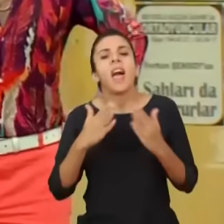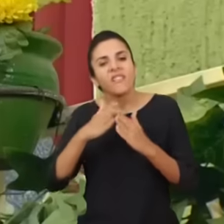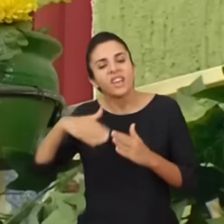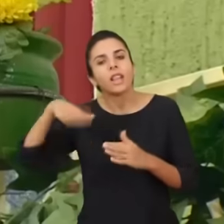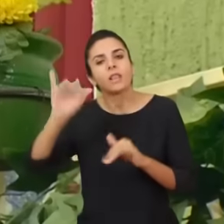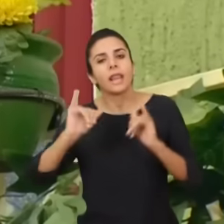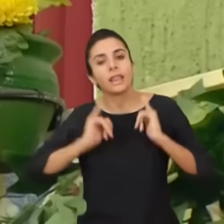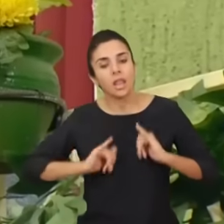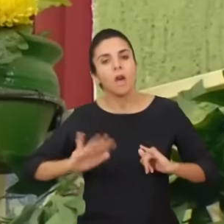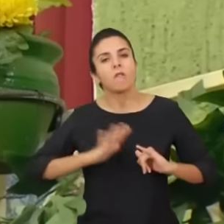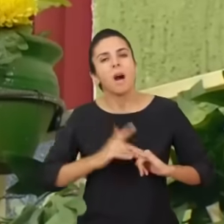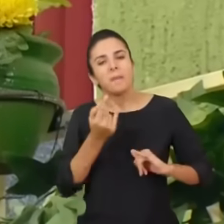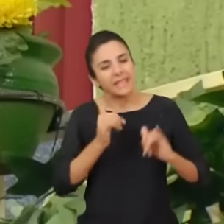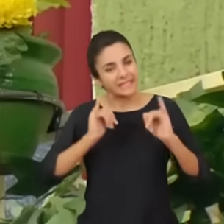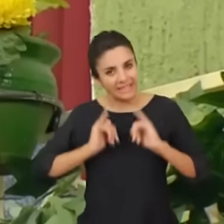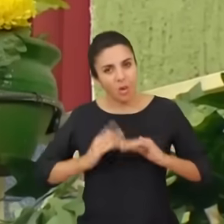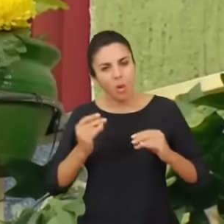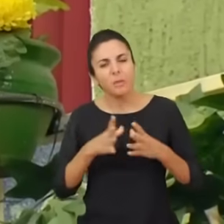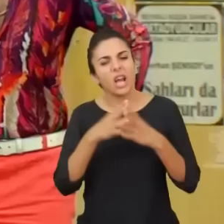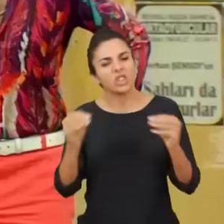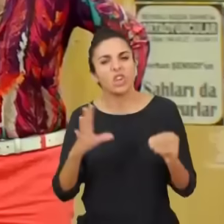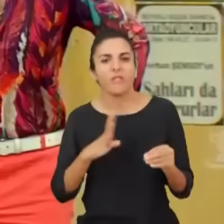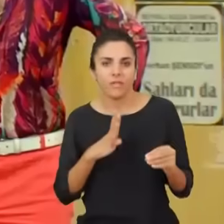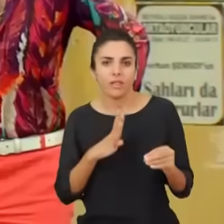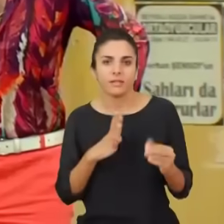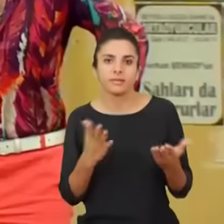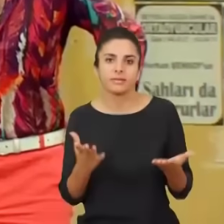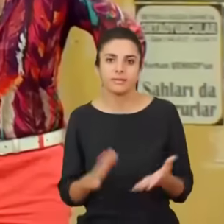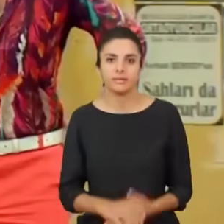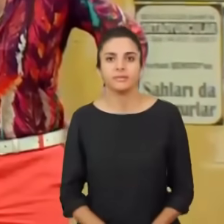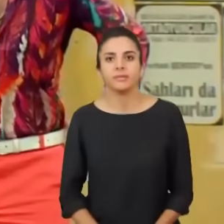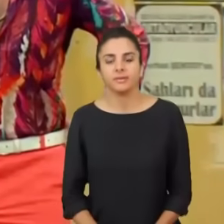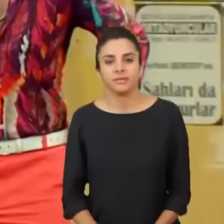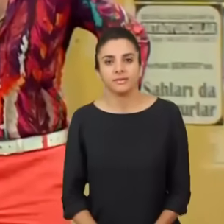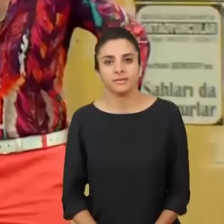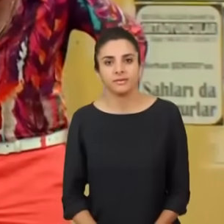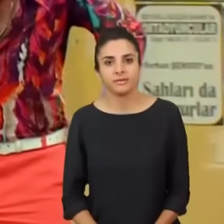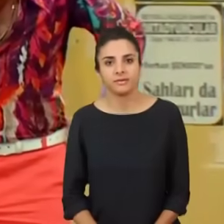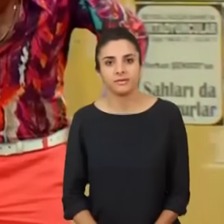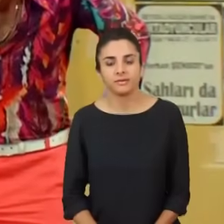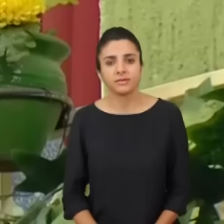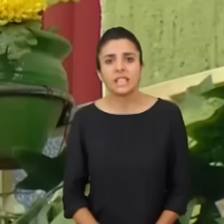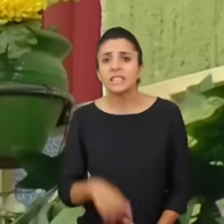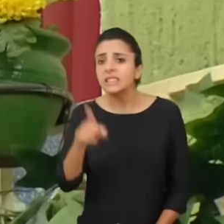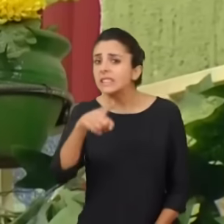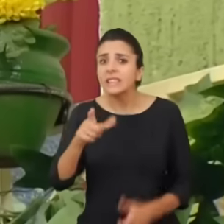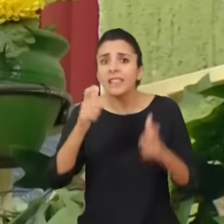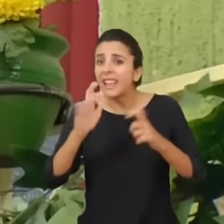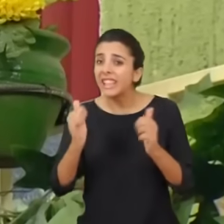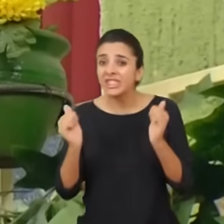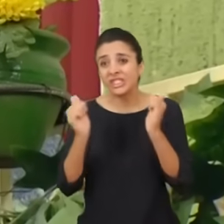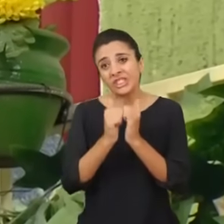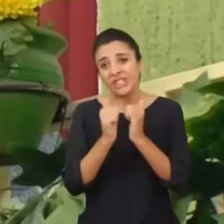çıktı, dinlenecek şimdi. Biraz dinlensin, geçer zaten. Hasbinallah, ablendik. Ay siz nereye böyle